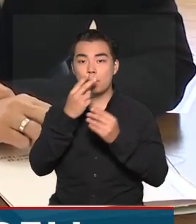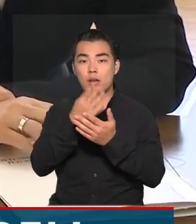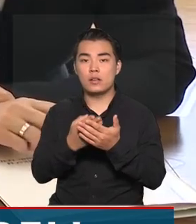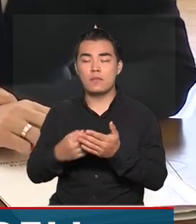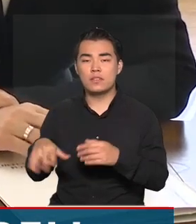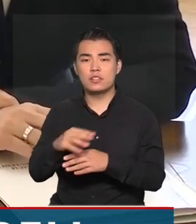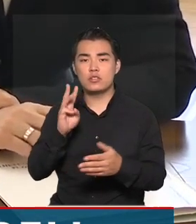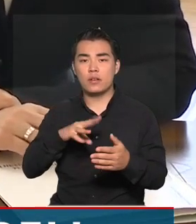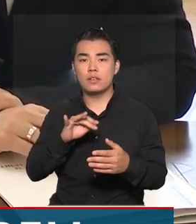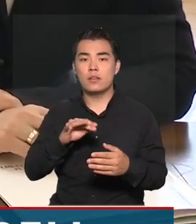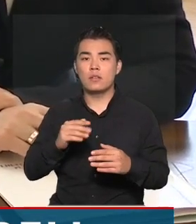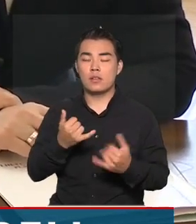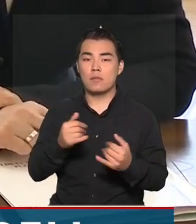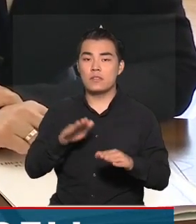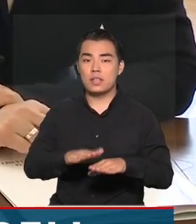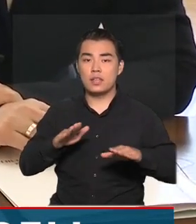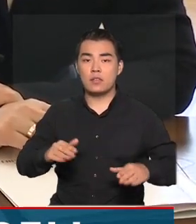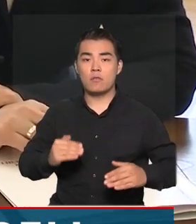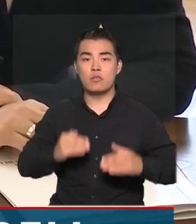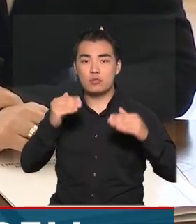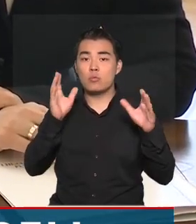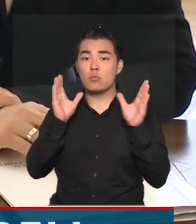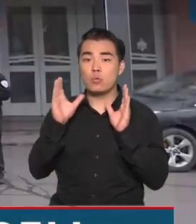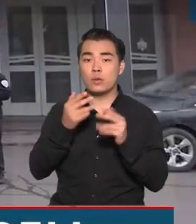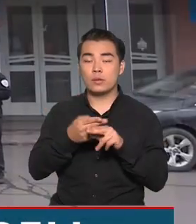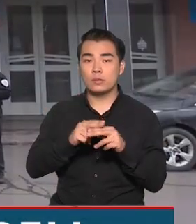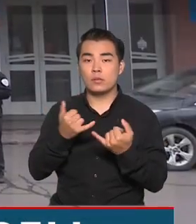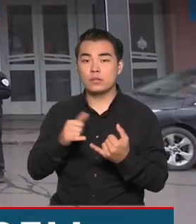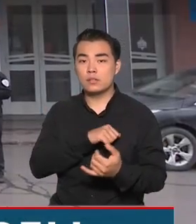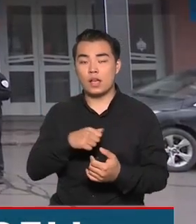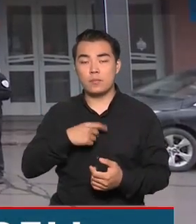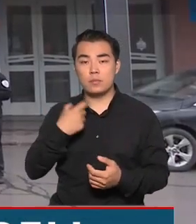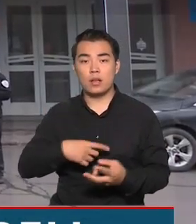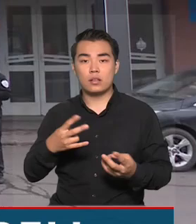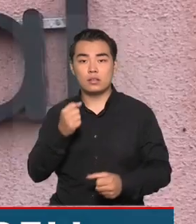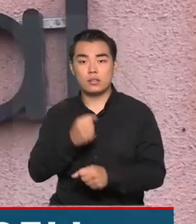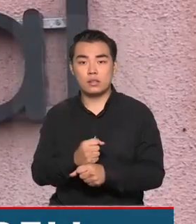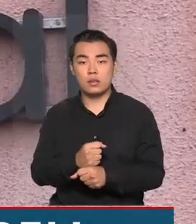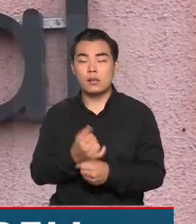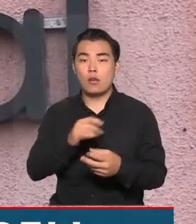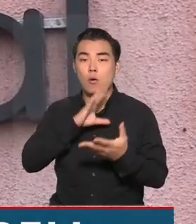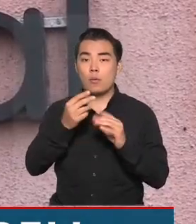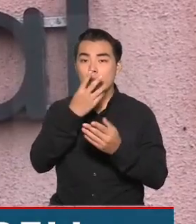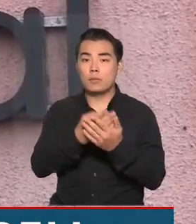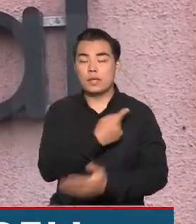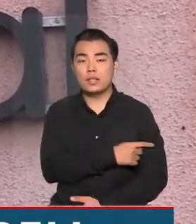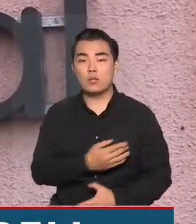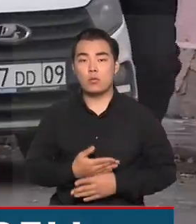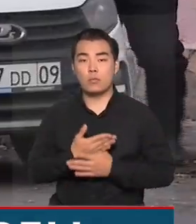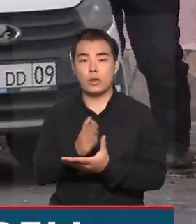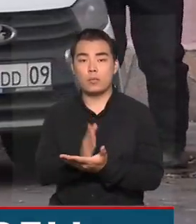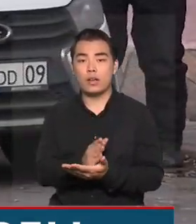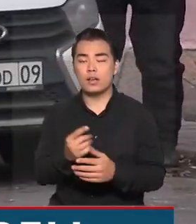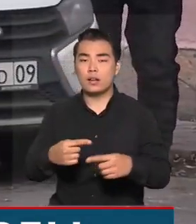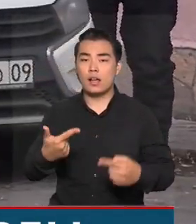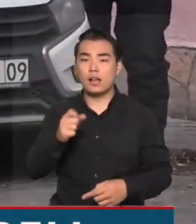және балаларды жоғарғы оқу орындарында оқытуды мойнына алуы тиіс. Жарылыстан жараланғандарға медициналық көмек жедел көрсетіліп жатыр. Түрлі